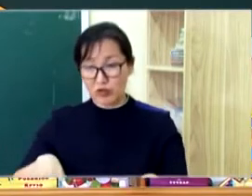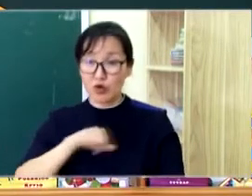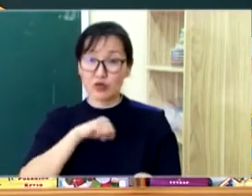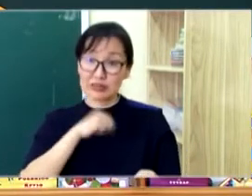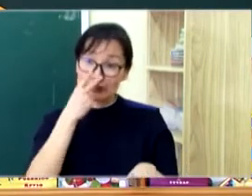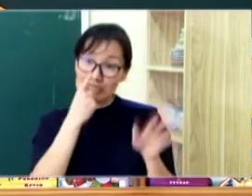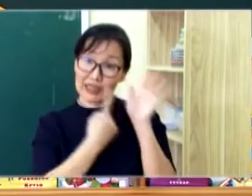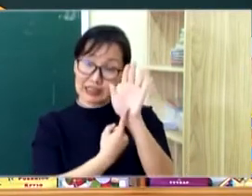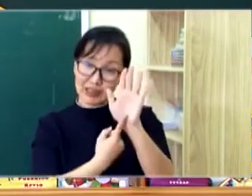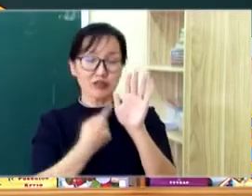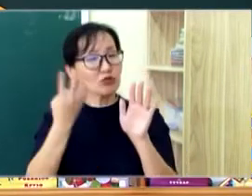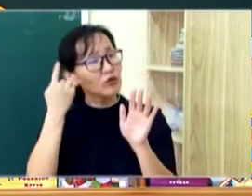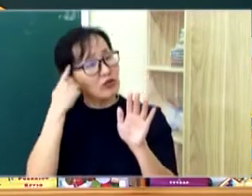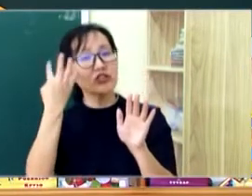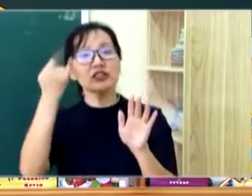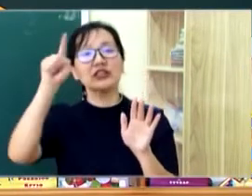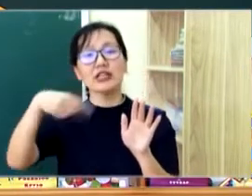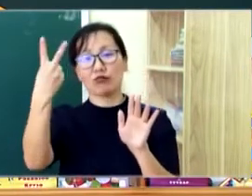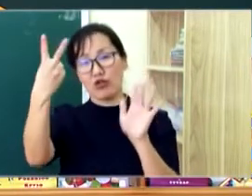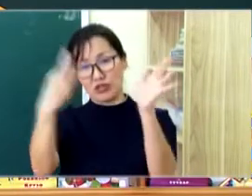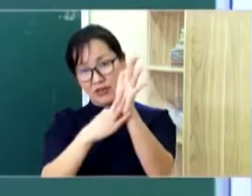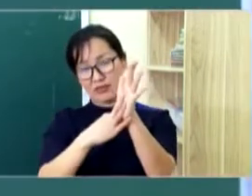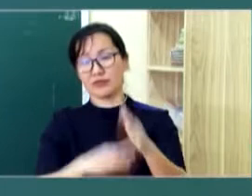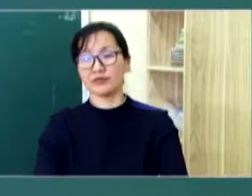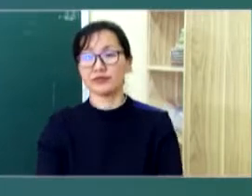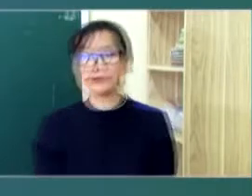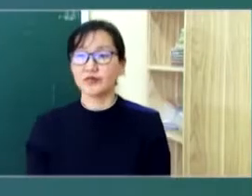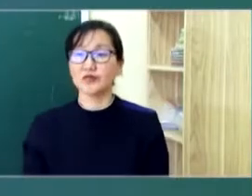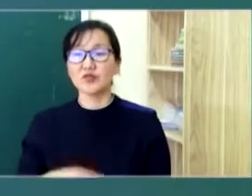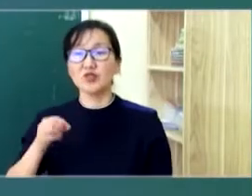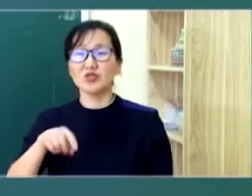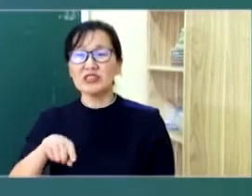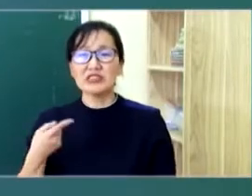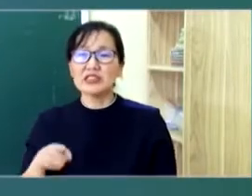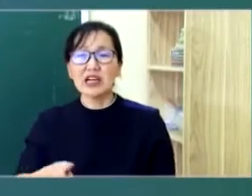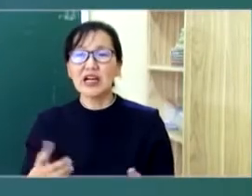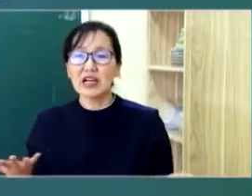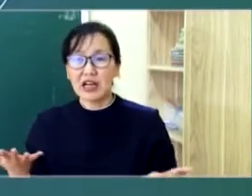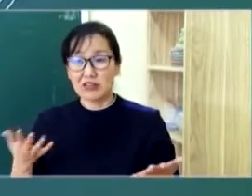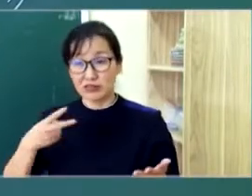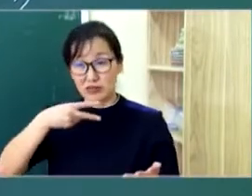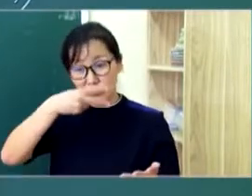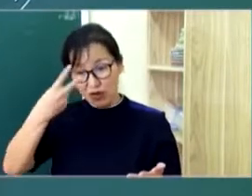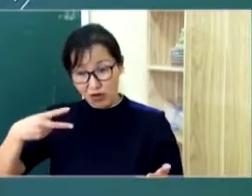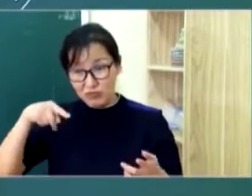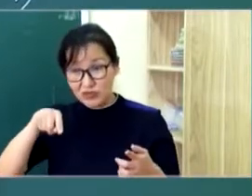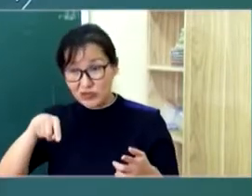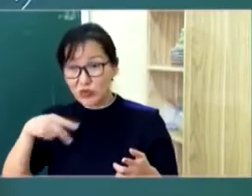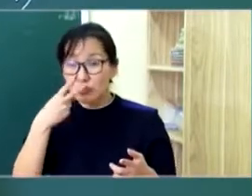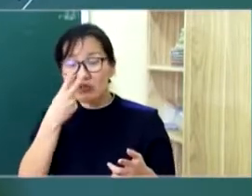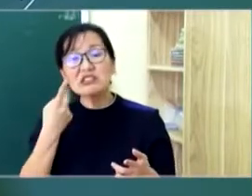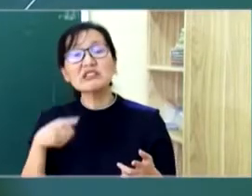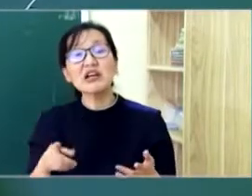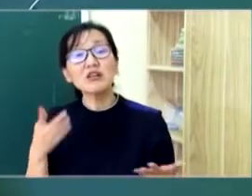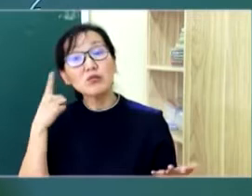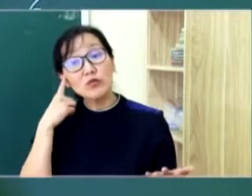бүхэл 128 гэж тоомлогдох нэ. Юу нь яад энэ тоомлох гэдгийг үзээд байгаа юм болов? Бид нарт